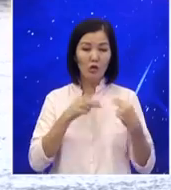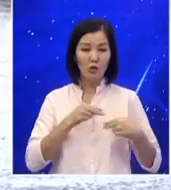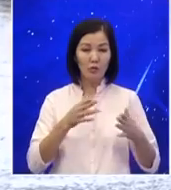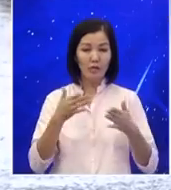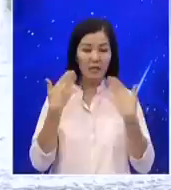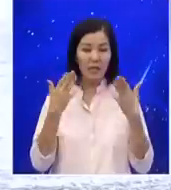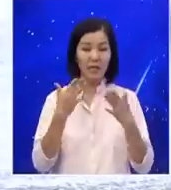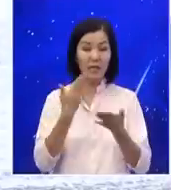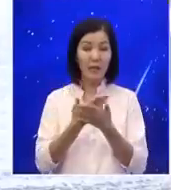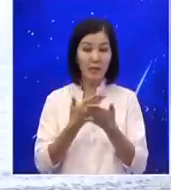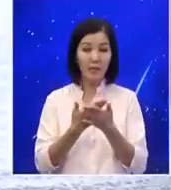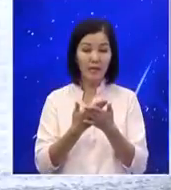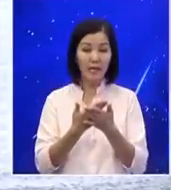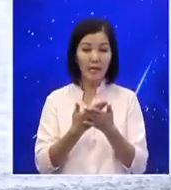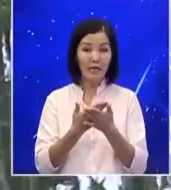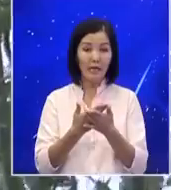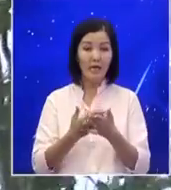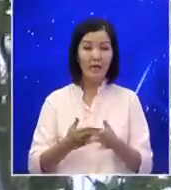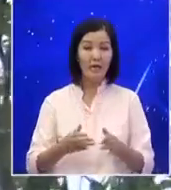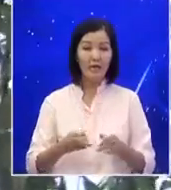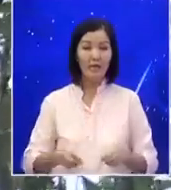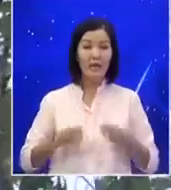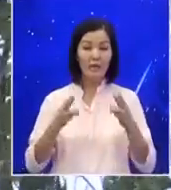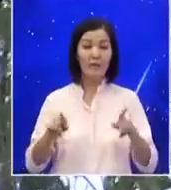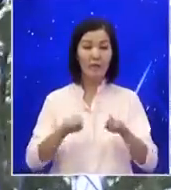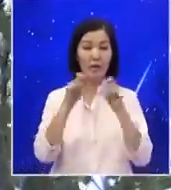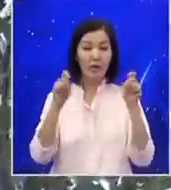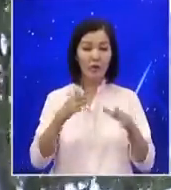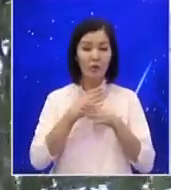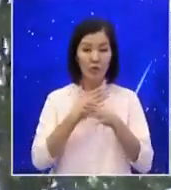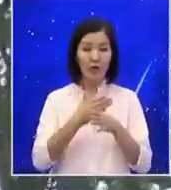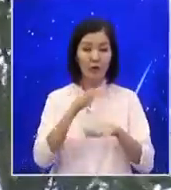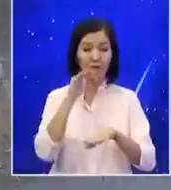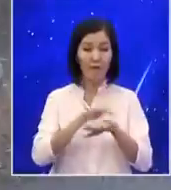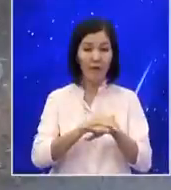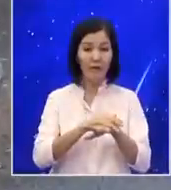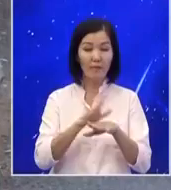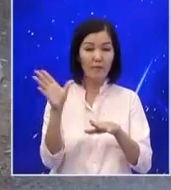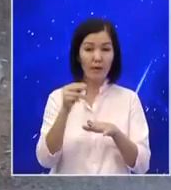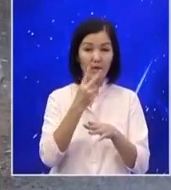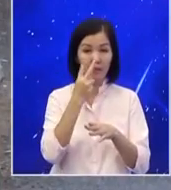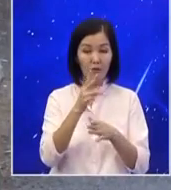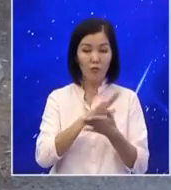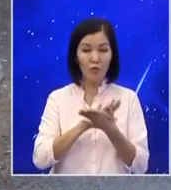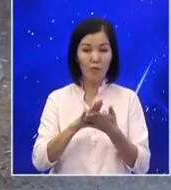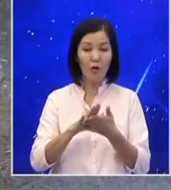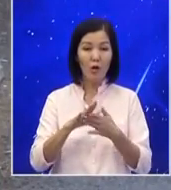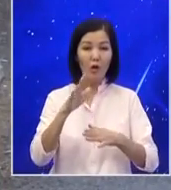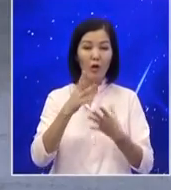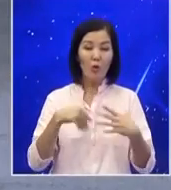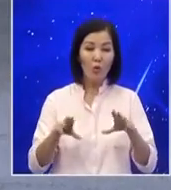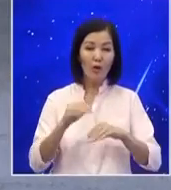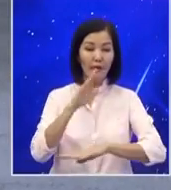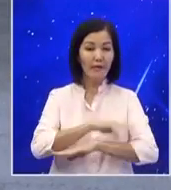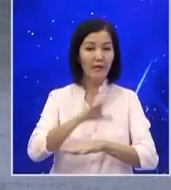дәлел жетпейтін қылмыстың ашылуына септесті. Құқық бұзғандардың әрекетін әшкерледі. Биылдың өзінде қоғамдық тәртіпке бағынбаған 11